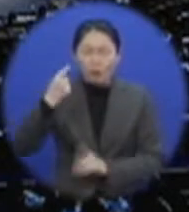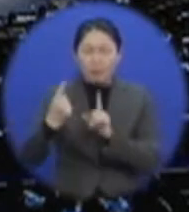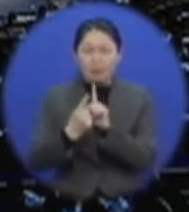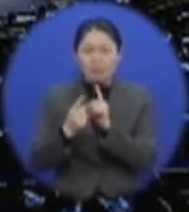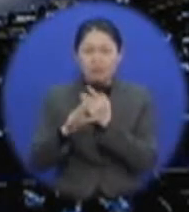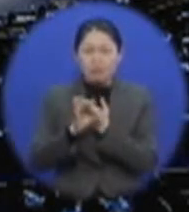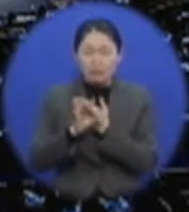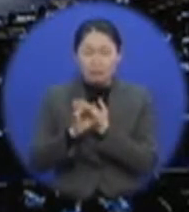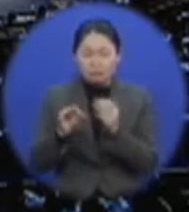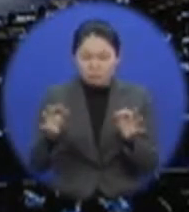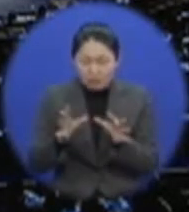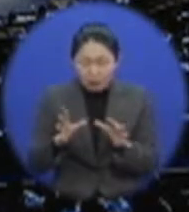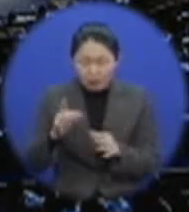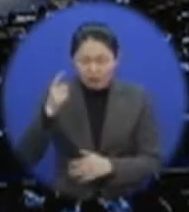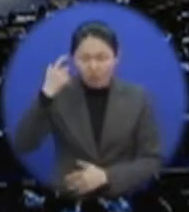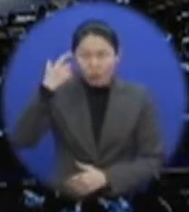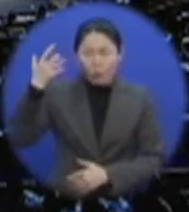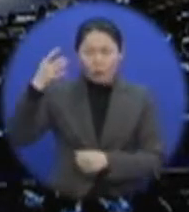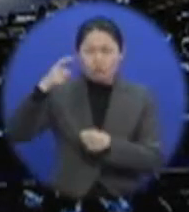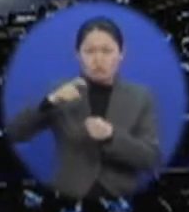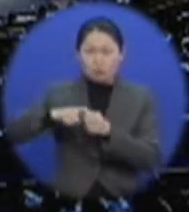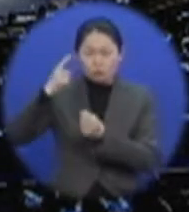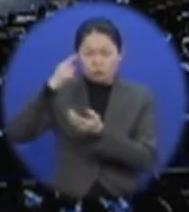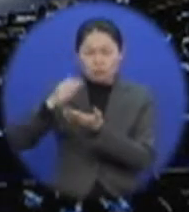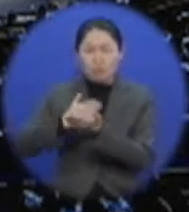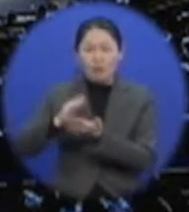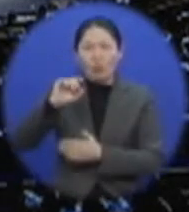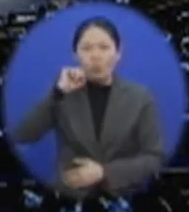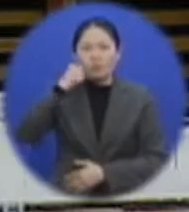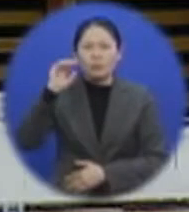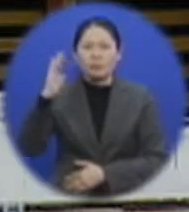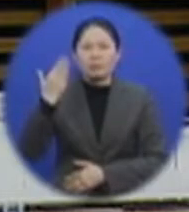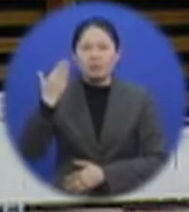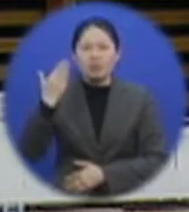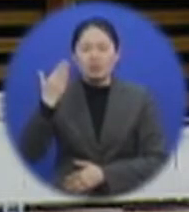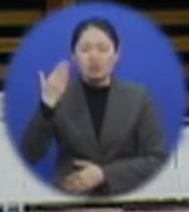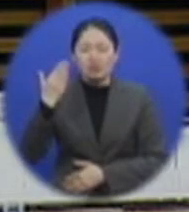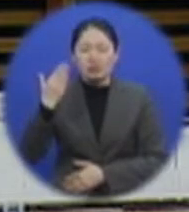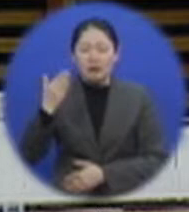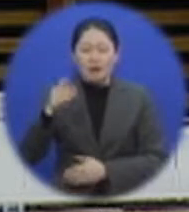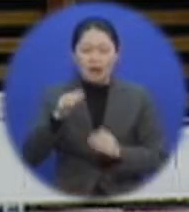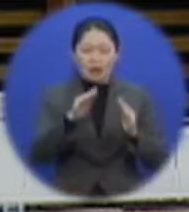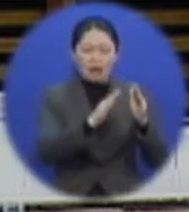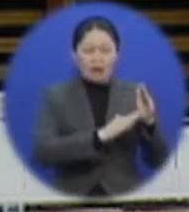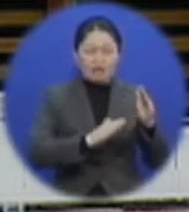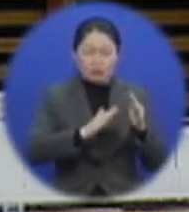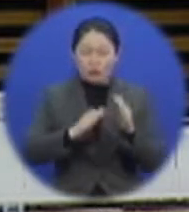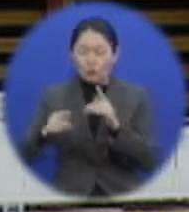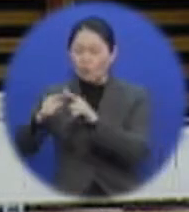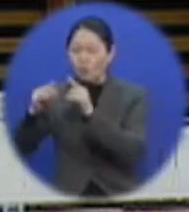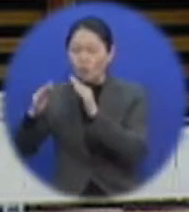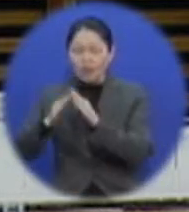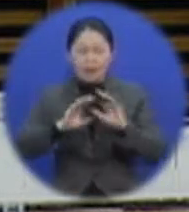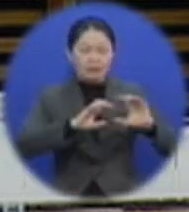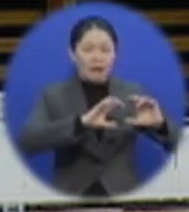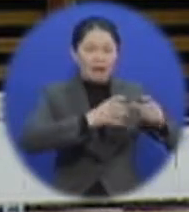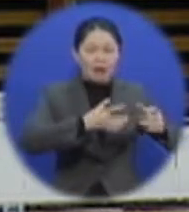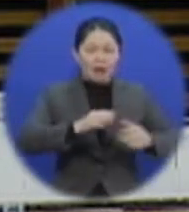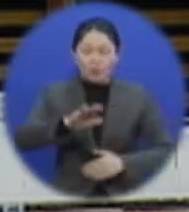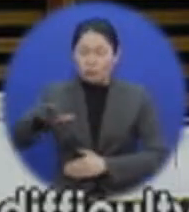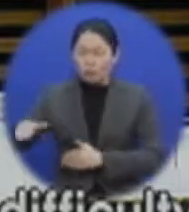순간적으로 영적인 분별을 잃어버립니다 가정도 교회도 나라도 또 여러분의